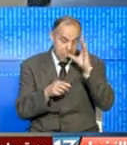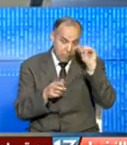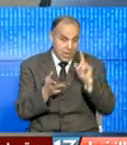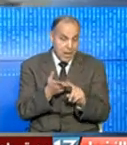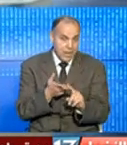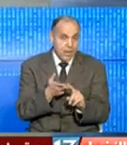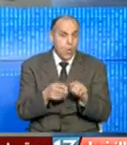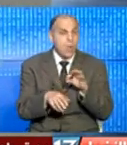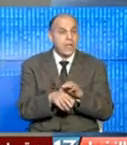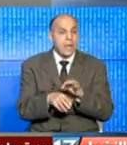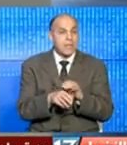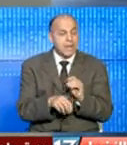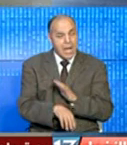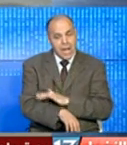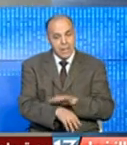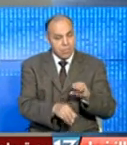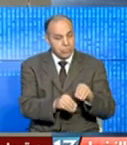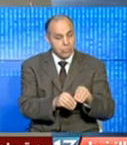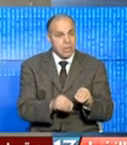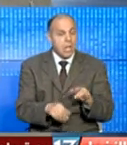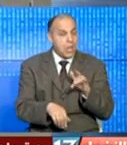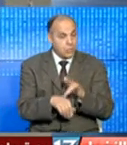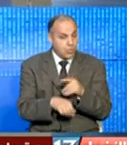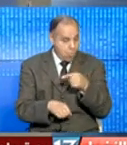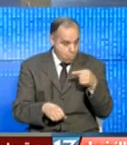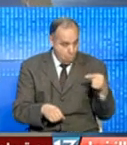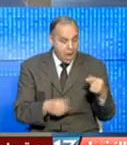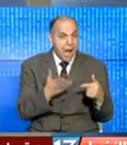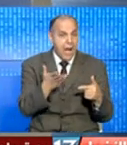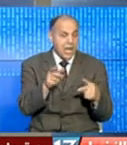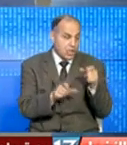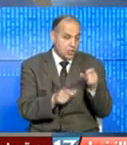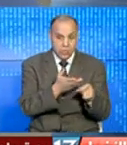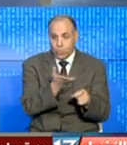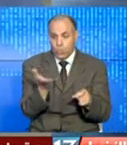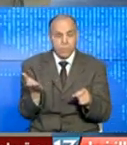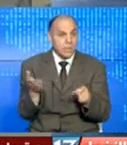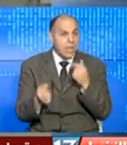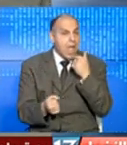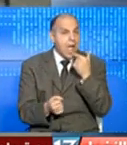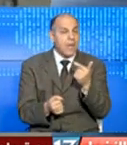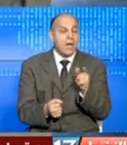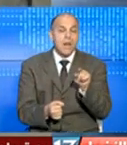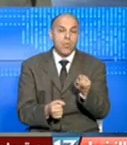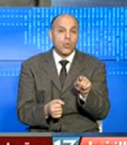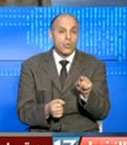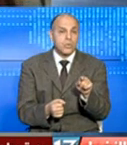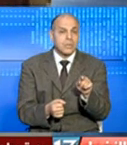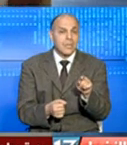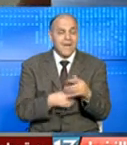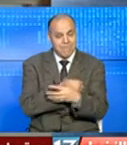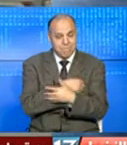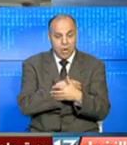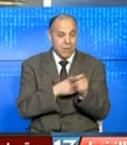المختصين والأطباء العامين، ما أثر سلبا على هؤلاء المواطنين ولا سيما ضعاف